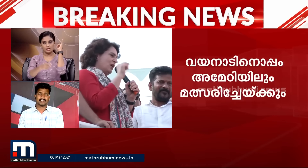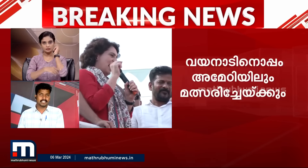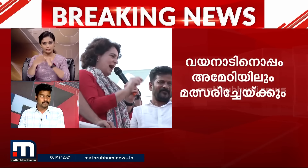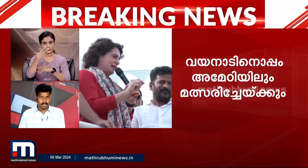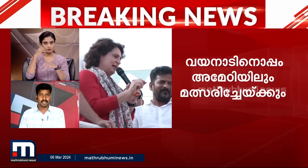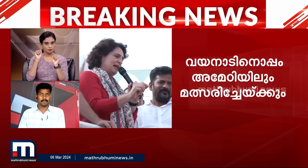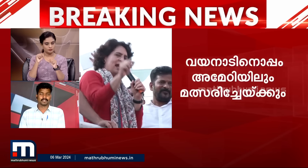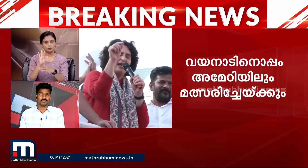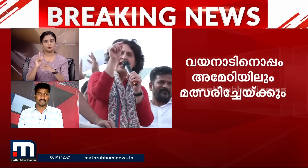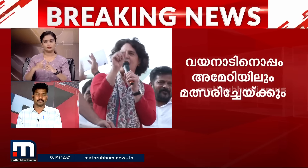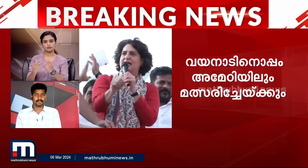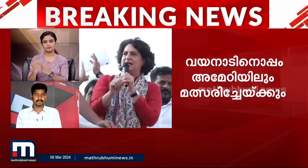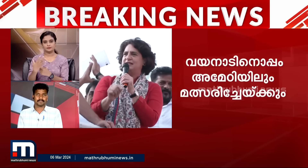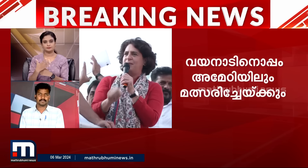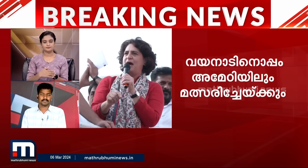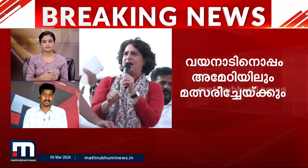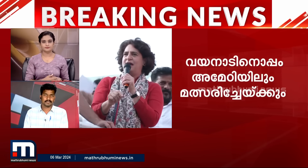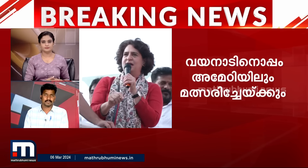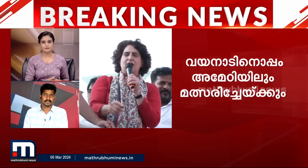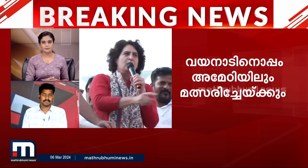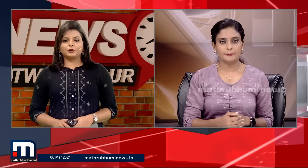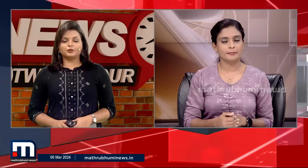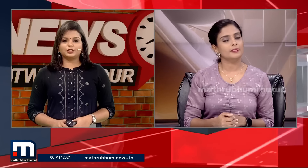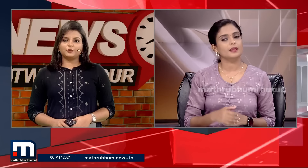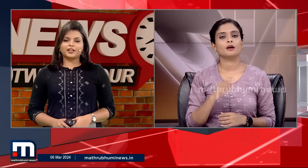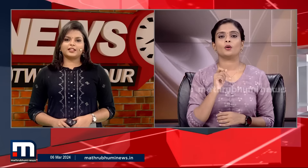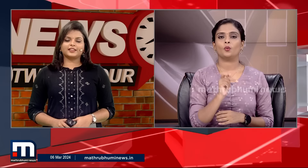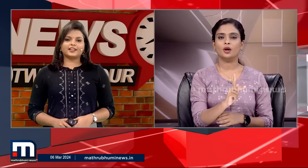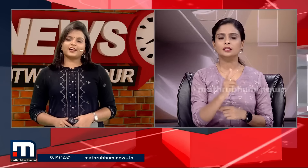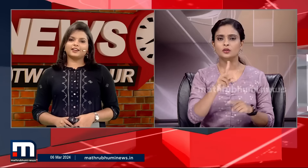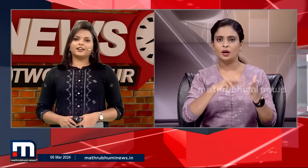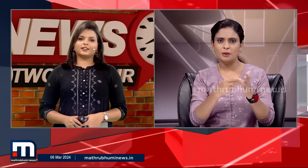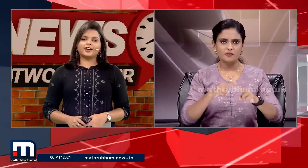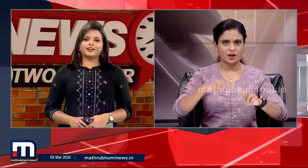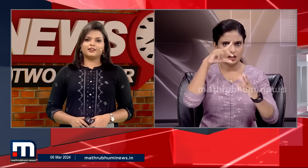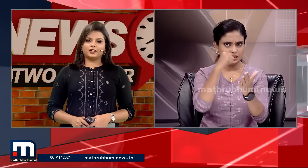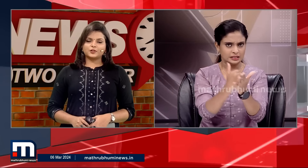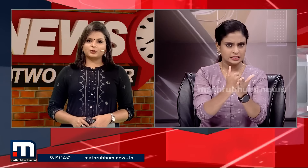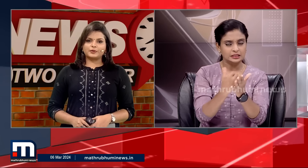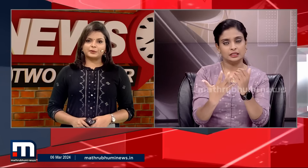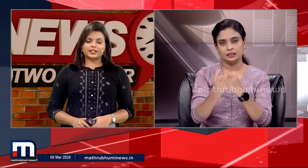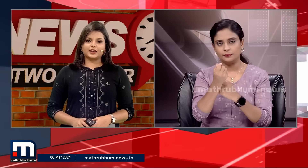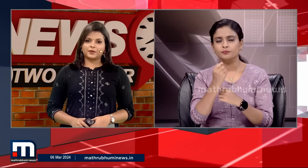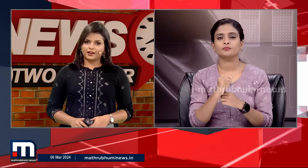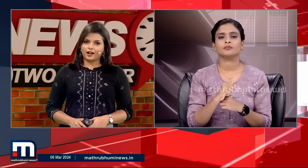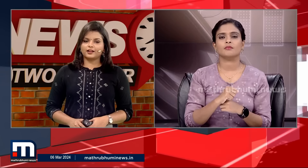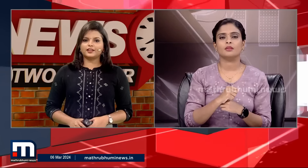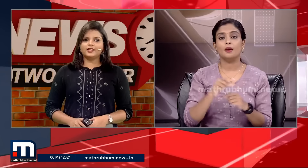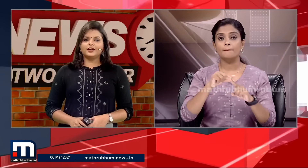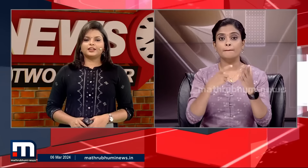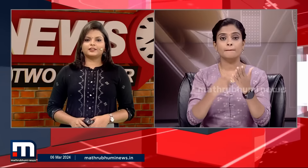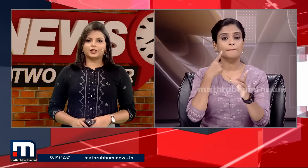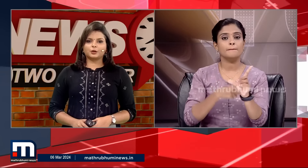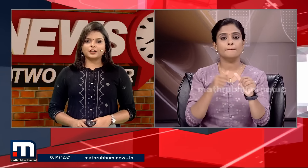അടുത്ത ആളുകളിൽ നിന്ന് നമുക്ക് ലഭിക്കുന്ന വിവരം ശരി എന്തായാലും അതിലൊരു തീരുമാനത്തിലേക്ക് തന്നെ കാര്യങ്ങൾ എത്തുകയാണ് അനൂപ് സൂചിപ്പിച്ച പോലെ തന്നെ പ്രിയങ്ക